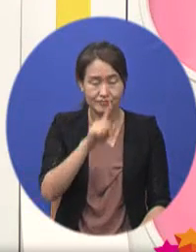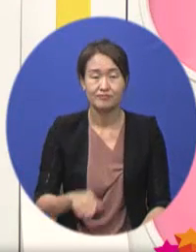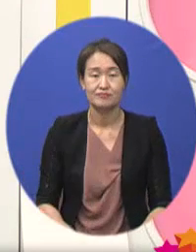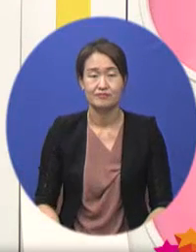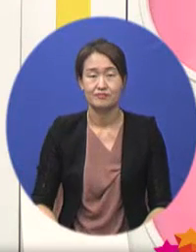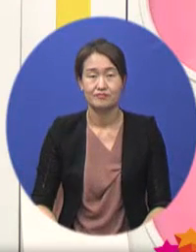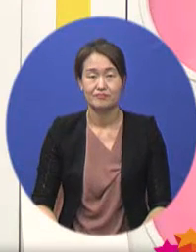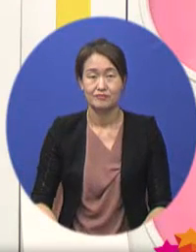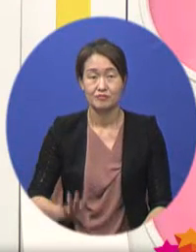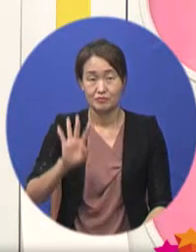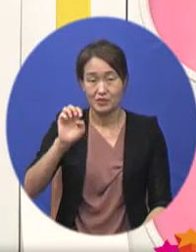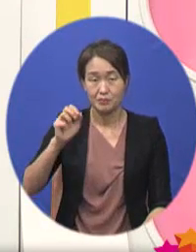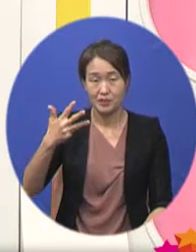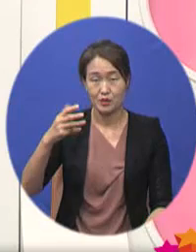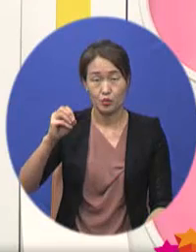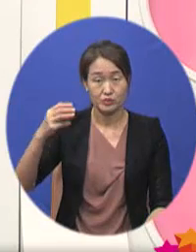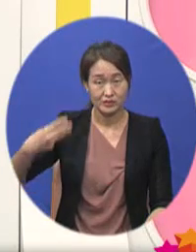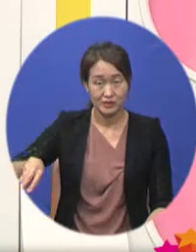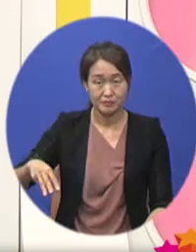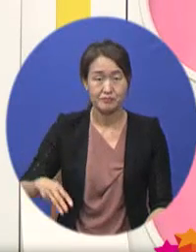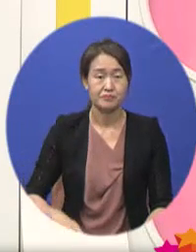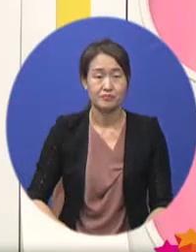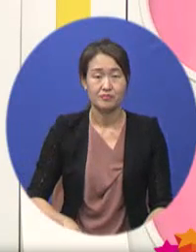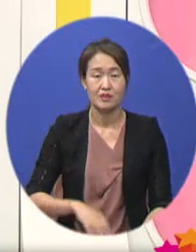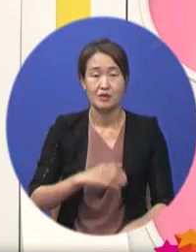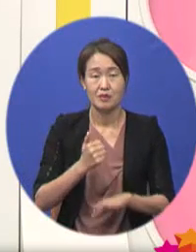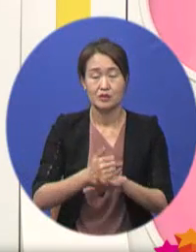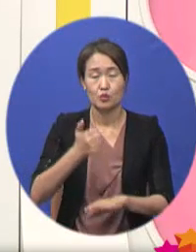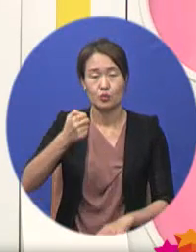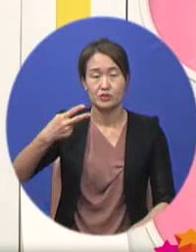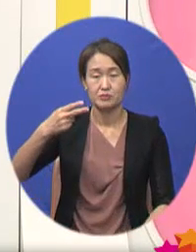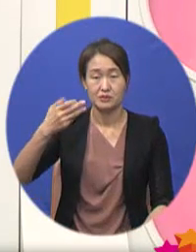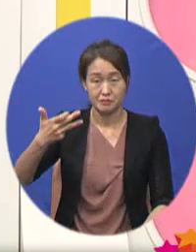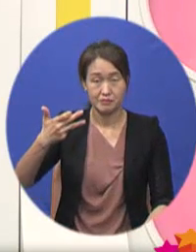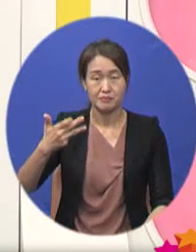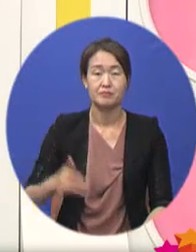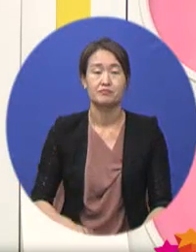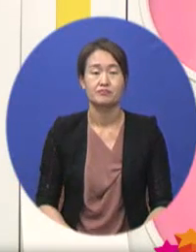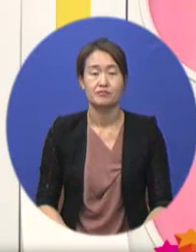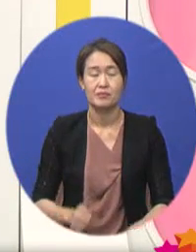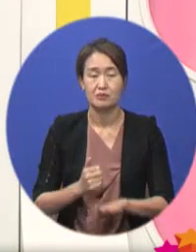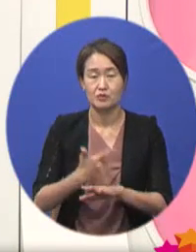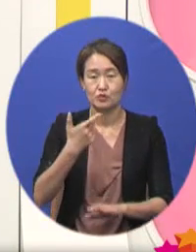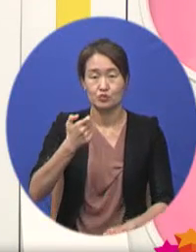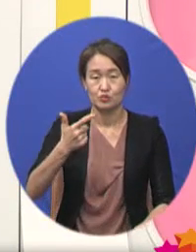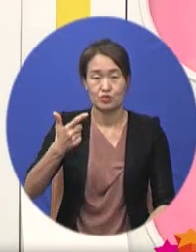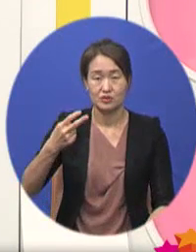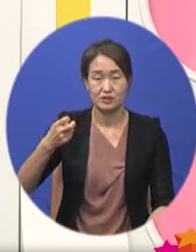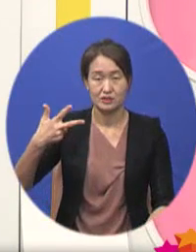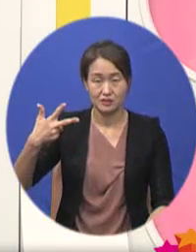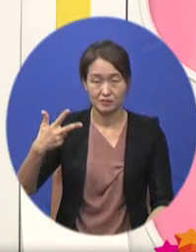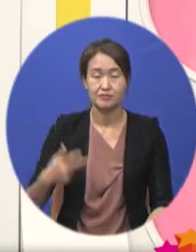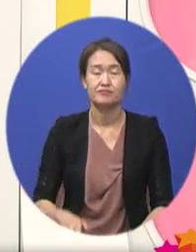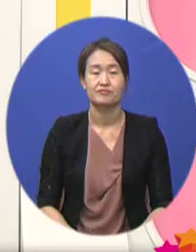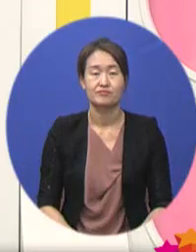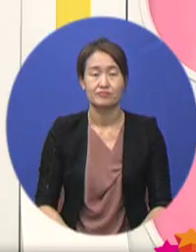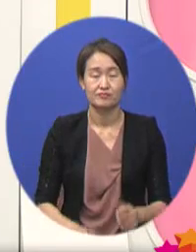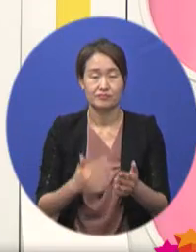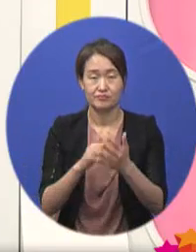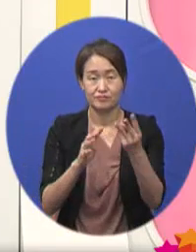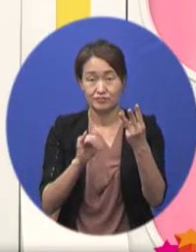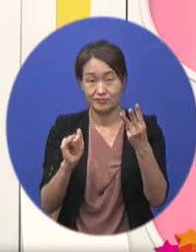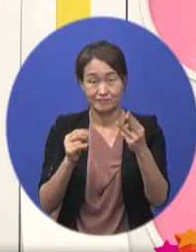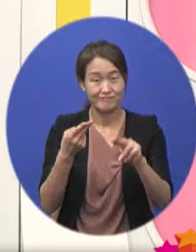010으로 시작하고요. 끝번호 4803. 끝번호 5218, 끝번호 6627 세